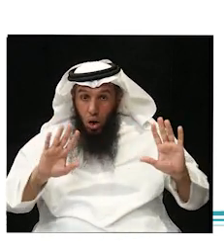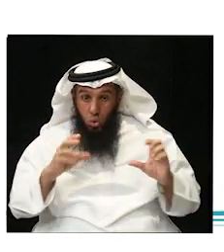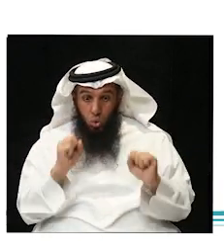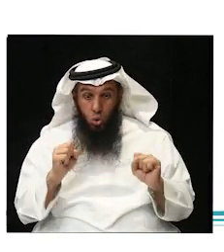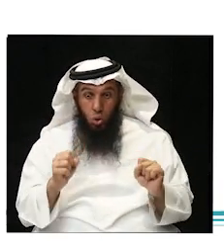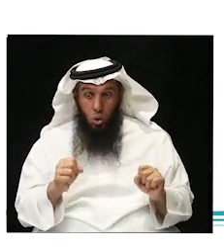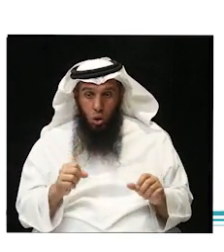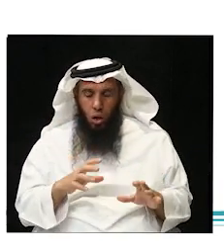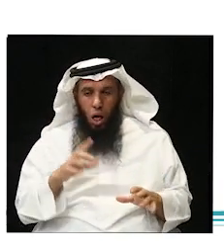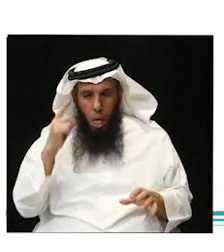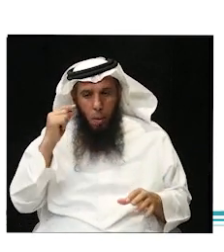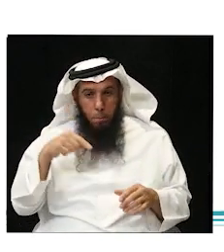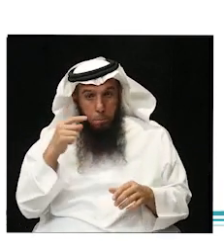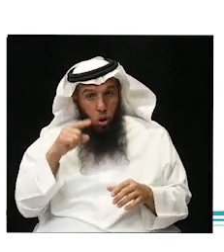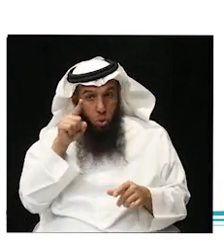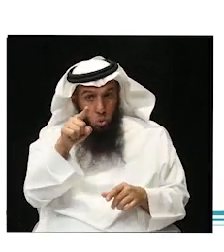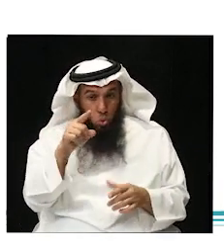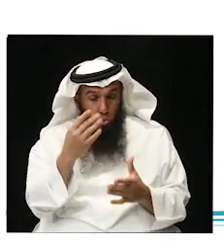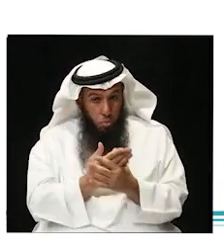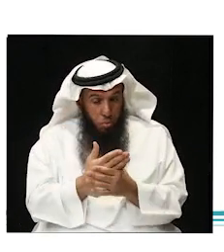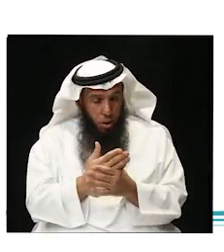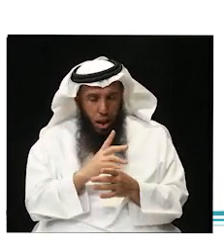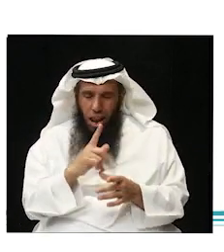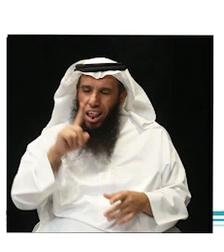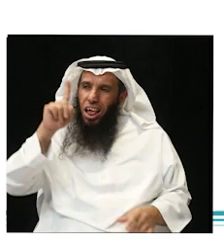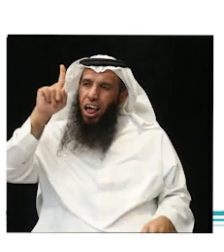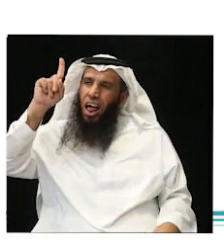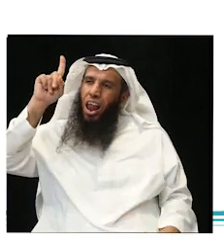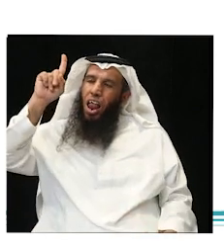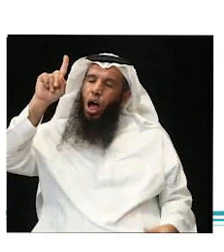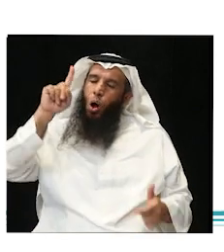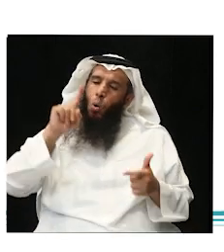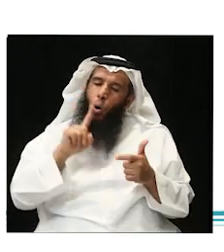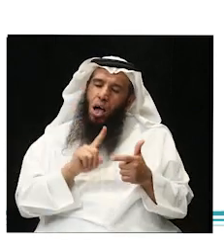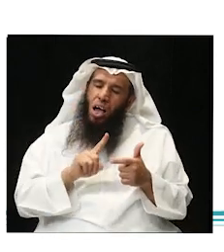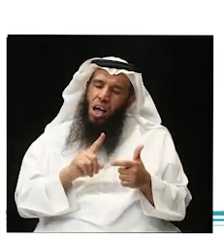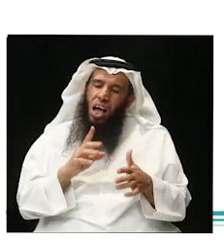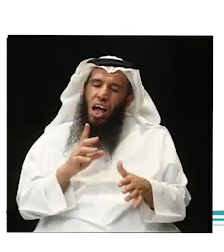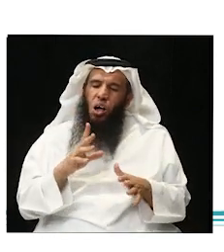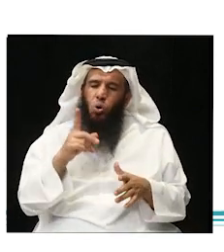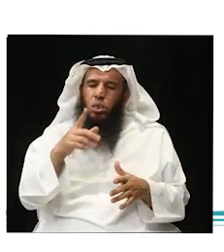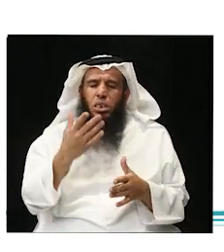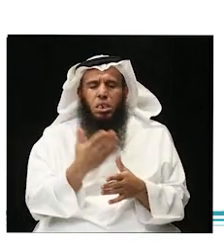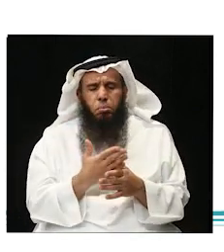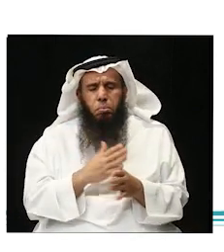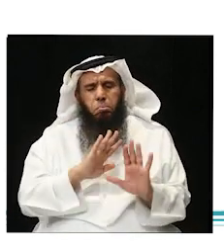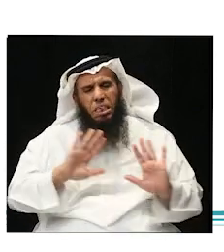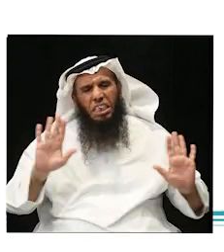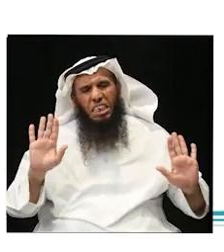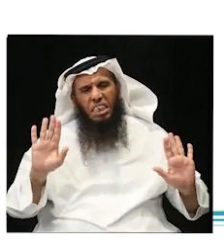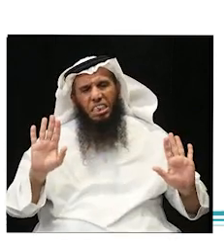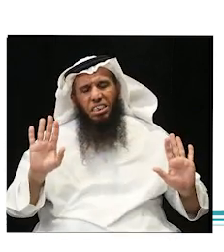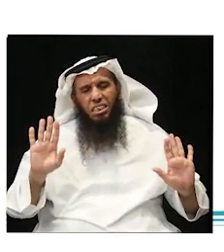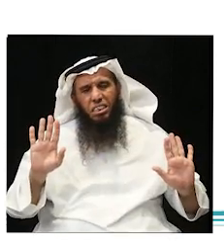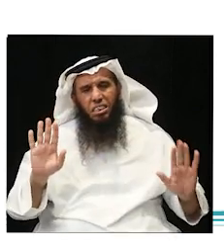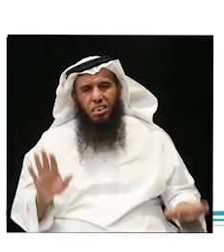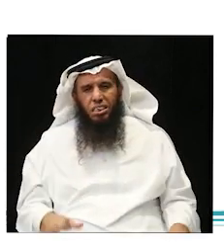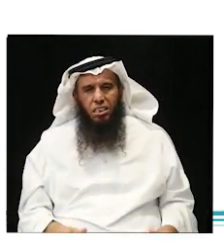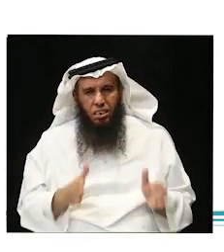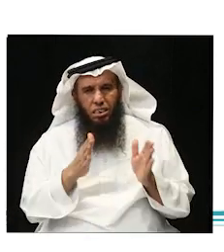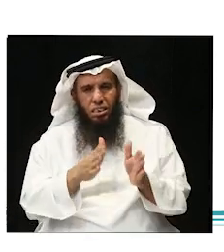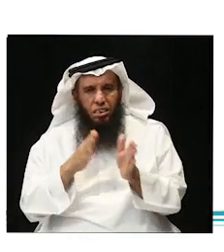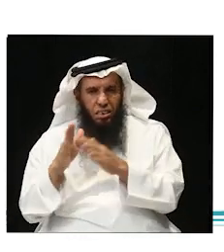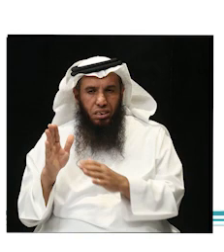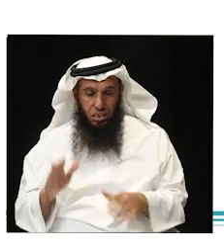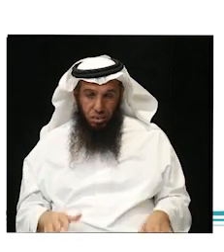لا، التوكل على الله لا ينافي فعل الأسباب، بل مطلوب من المسلم أن يتوكل على الله ويفعل السبب. طيب، ما هي